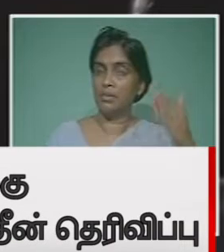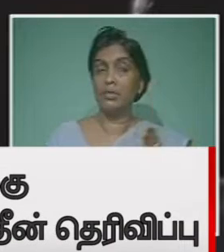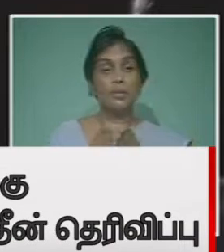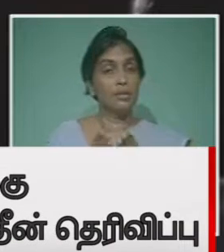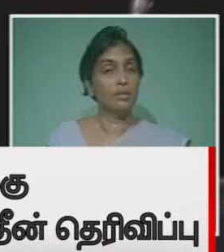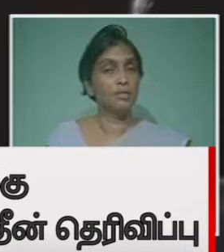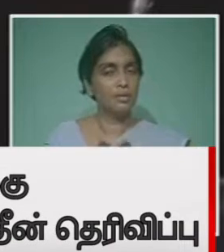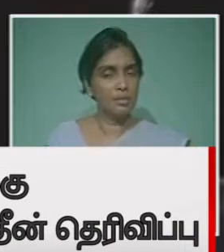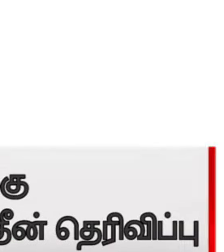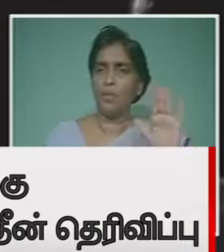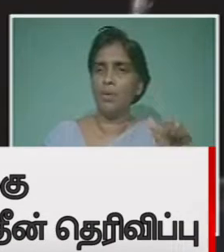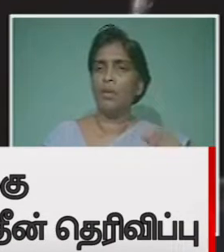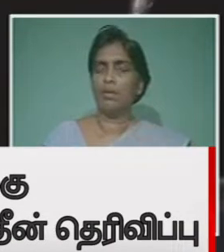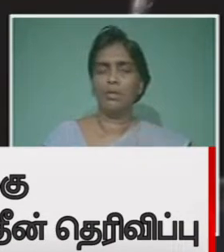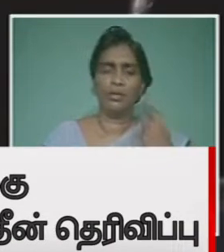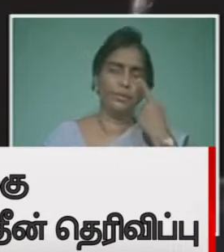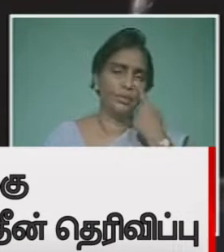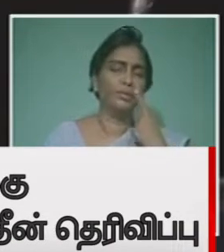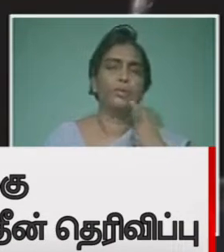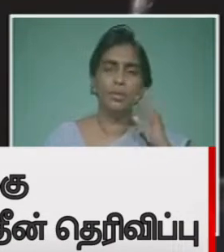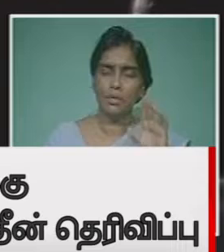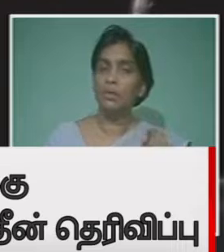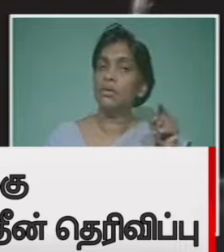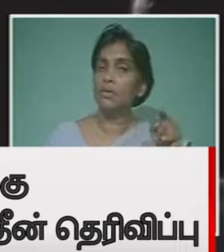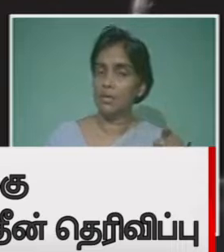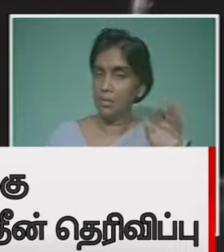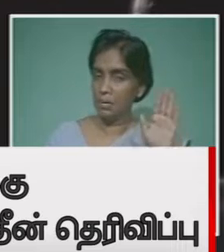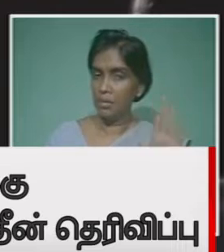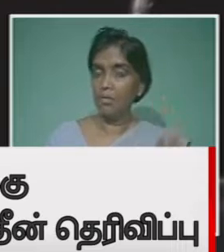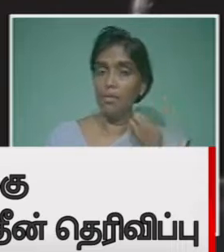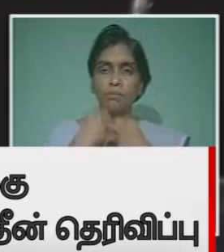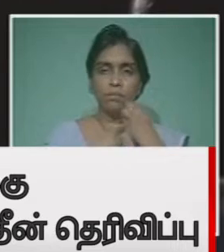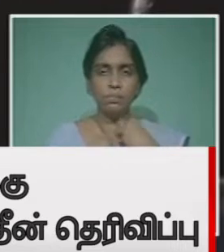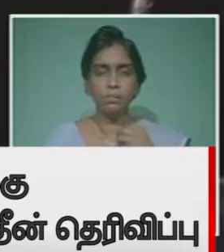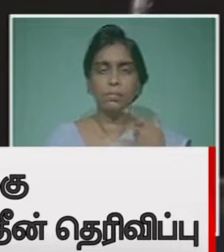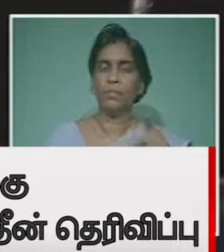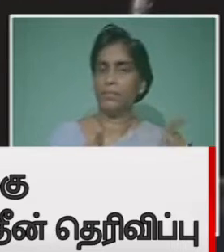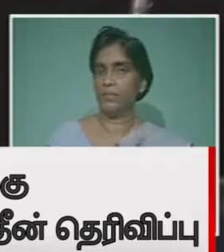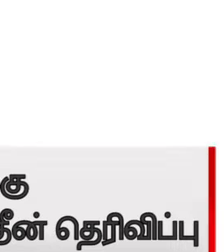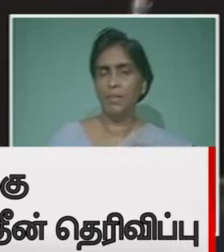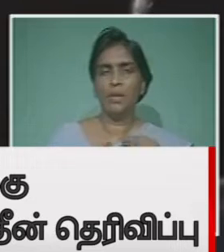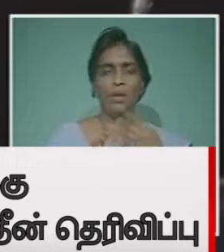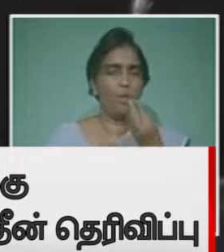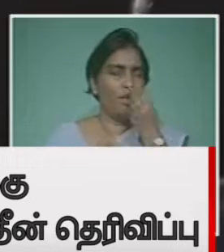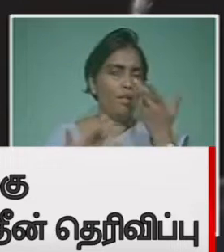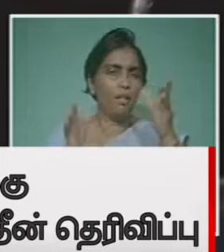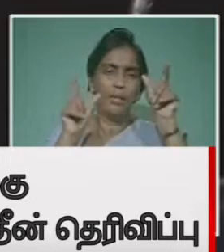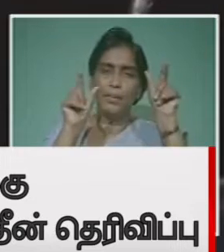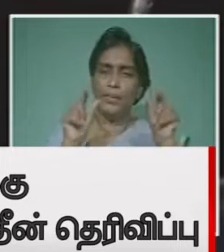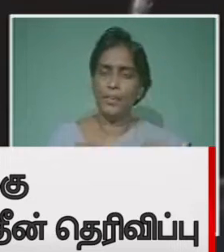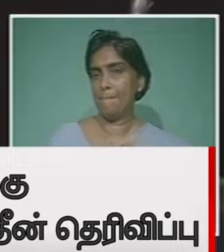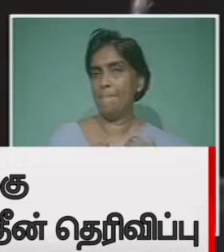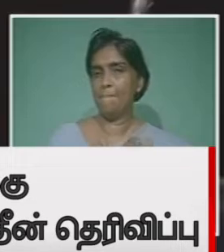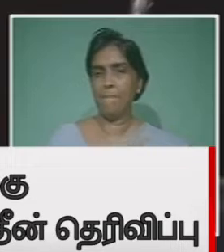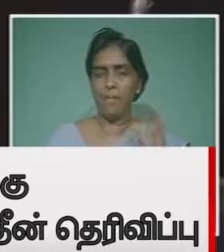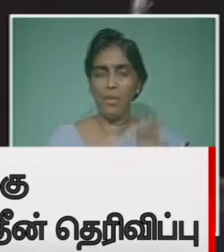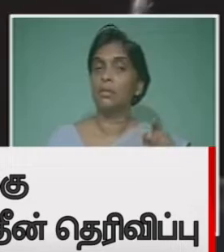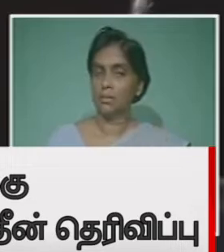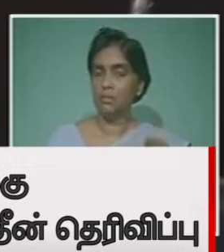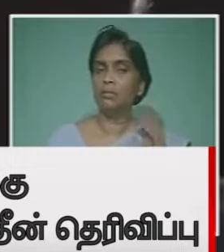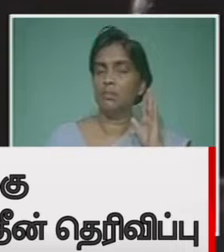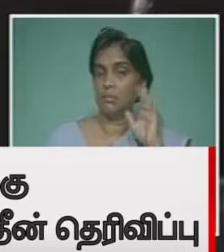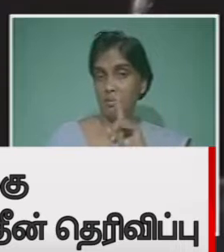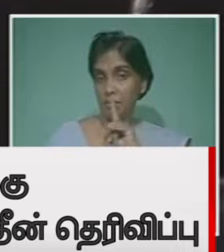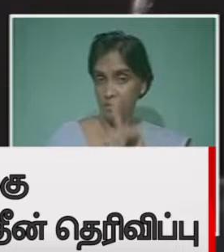நிலை பரிதாபகரமான நிலை. அவர்களுடைய போசாக்கின்மை காரணமாக அவர்கள் பாதிக்கப்படுகின்ற விதம் அங்கு சொல்லப்பட்டிருக்கிறது.